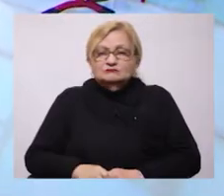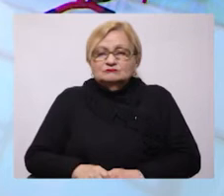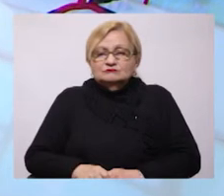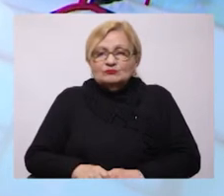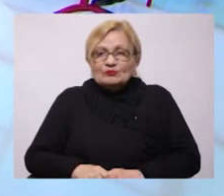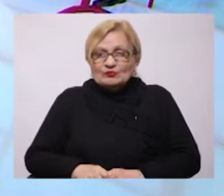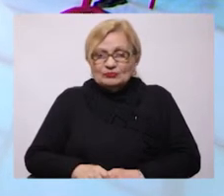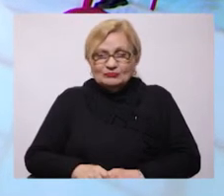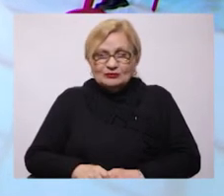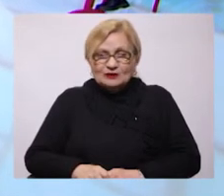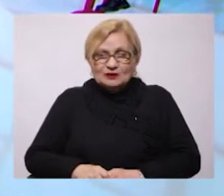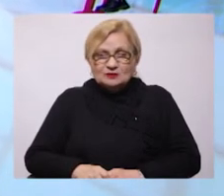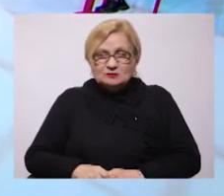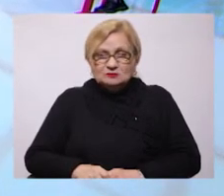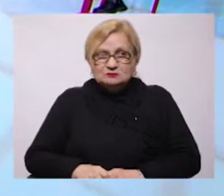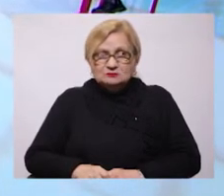იმიტომ რომ არ უსმენდნენ. მართალია.